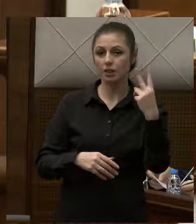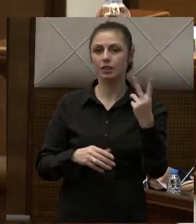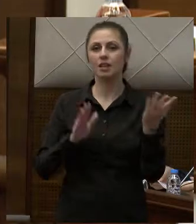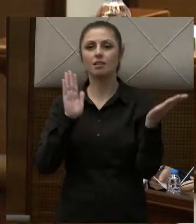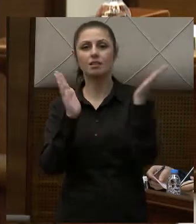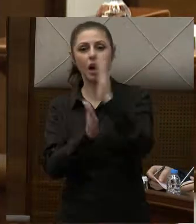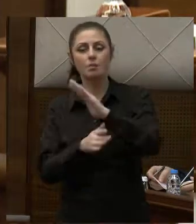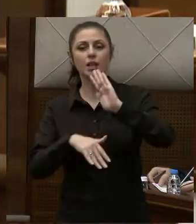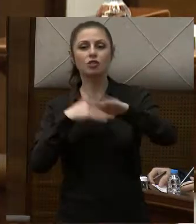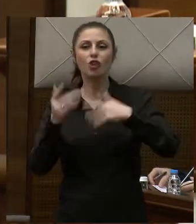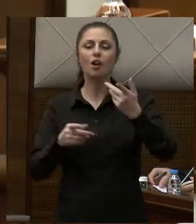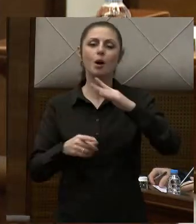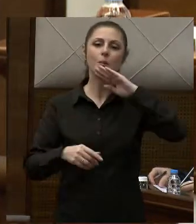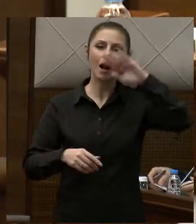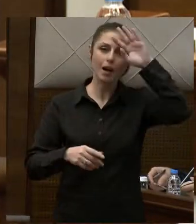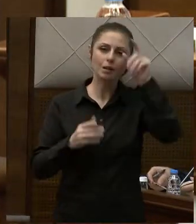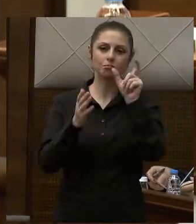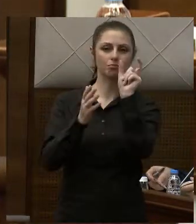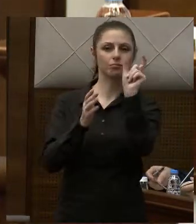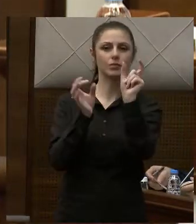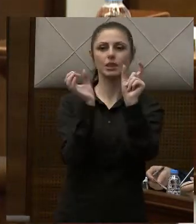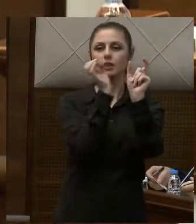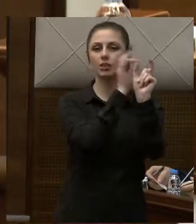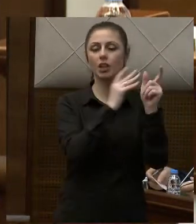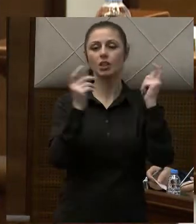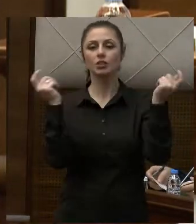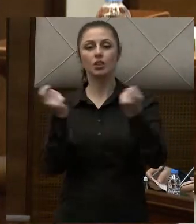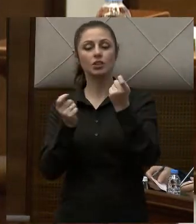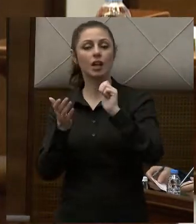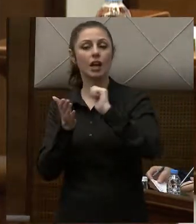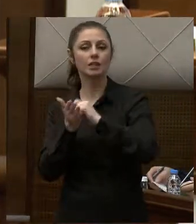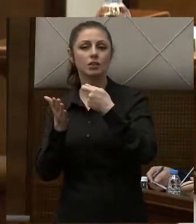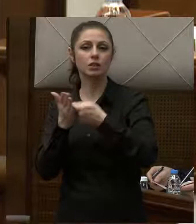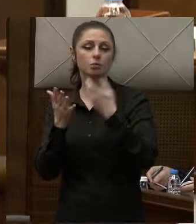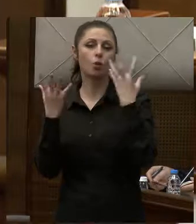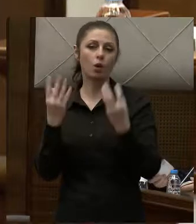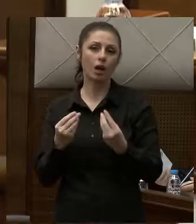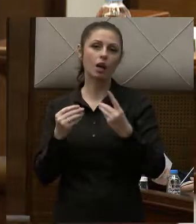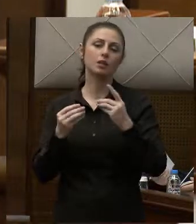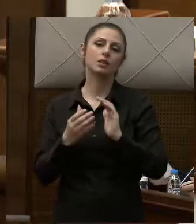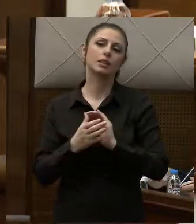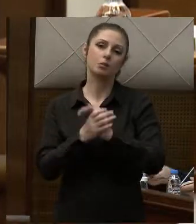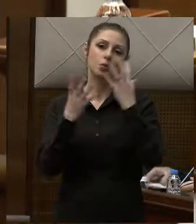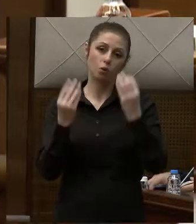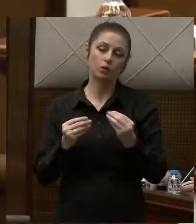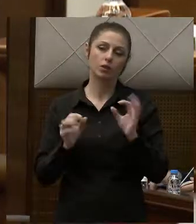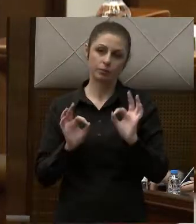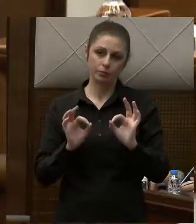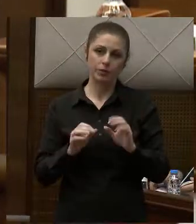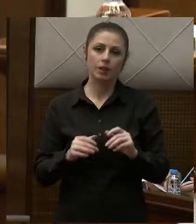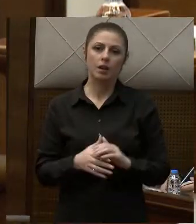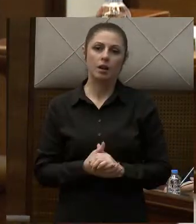olarak kutlanmaya başladı. Basın toplumların karanlıklarına ışık